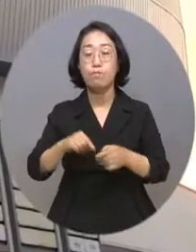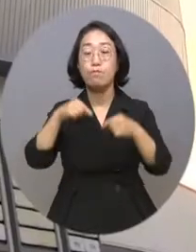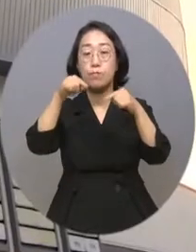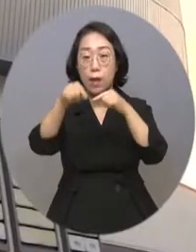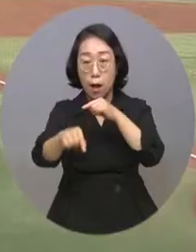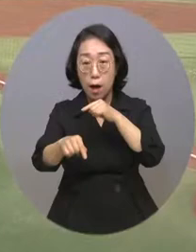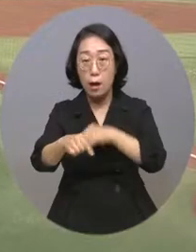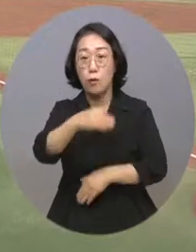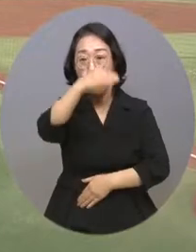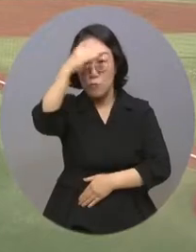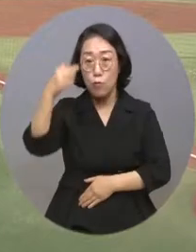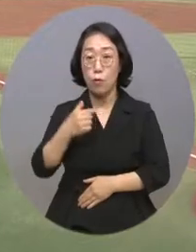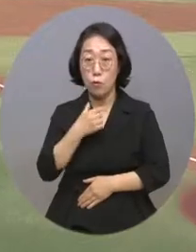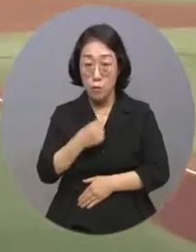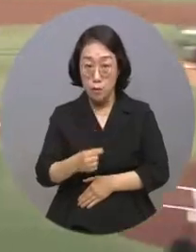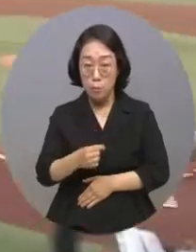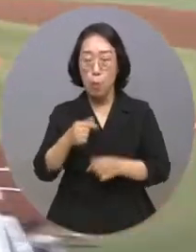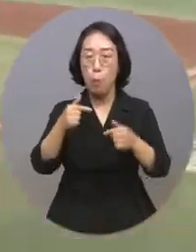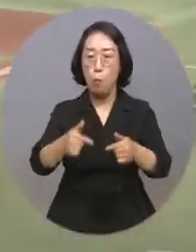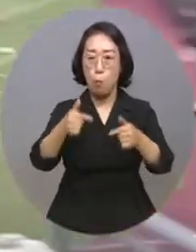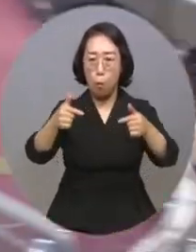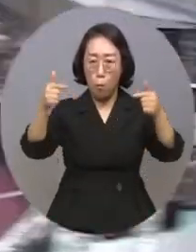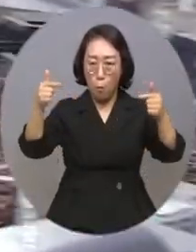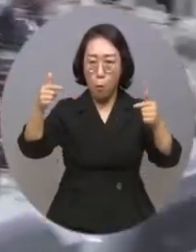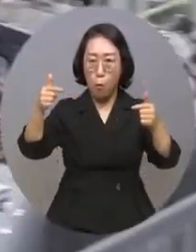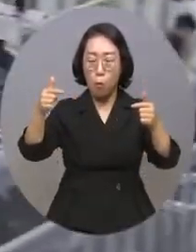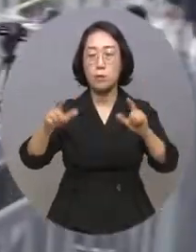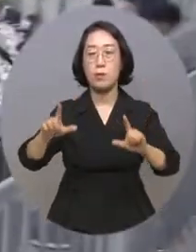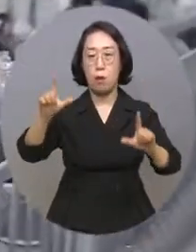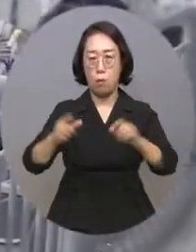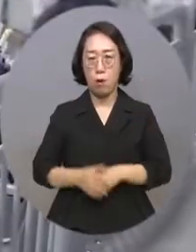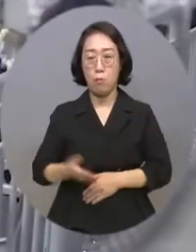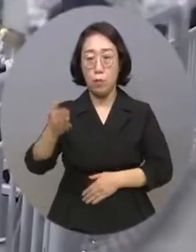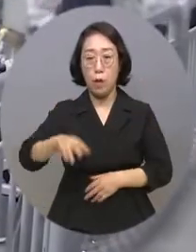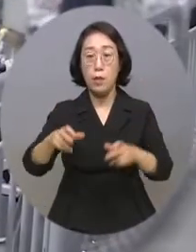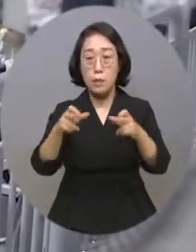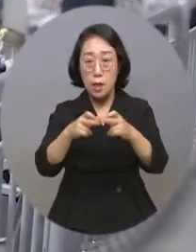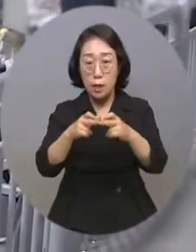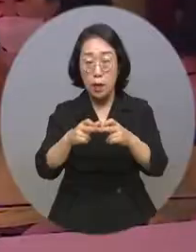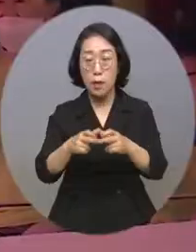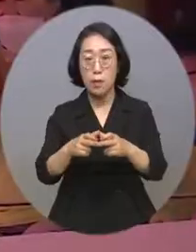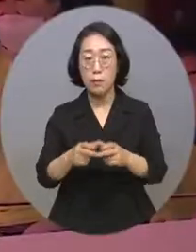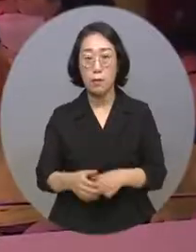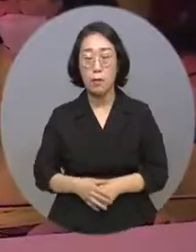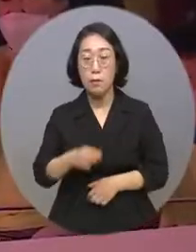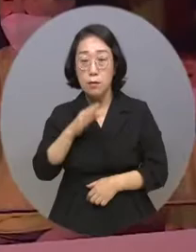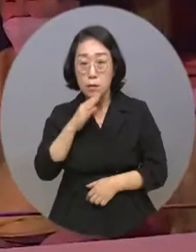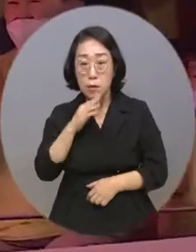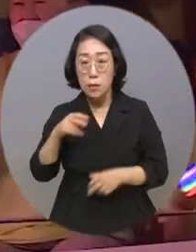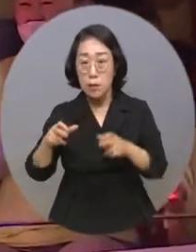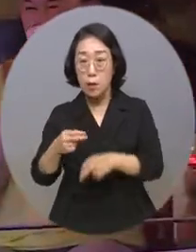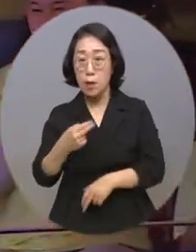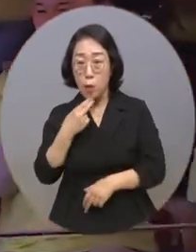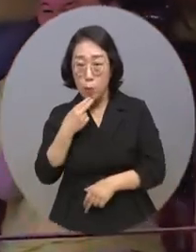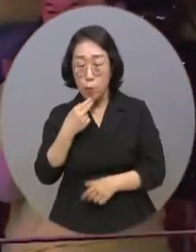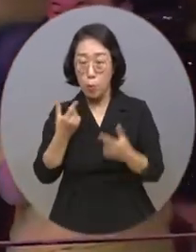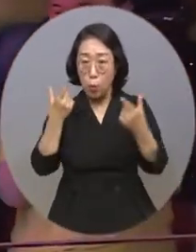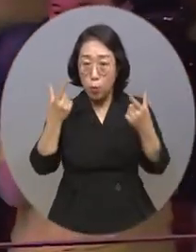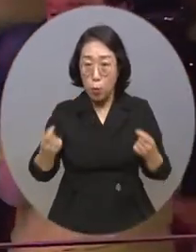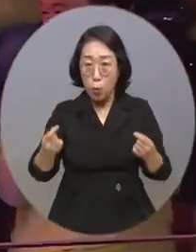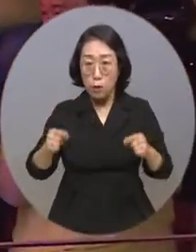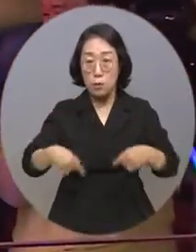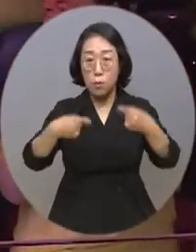하는 경우도 함께 증가하고 있습니다. 하지만 장애인 관람객은 비장애인과 동등한 스포츠 관람